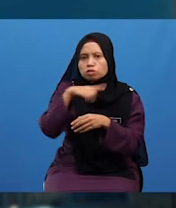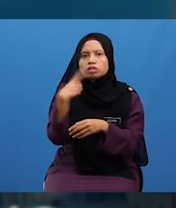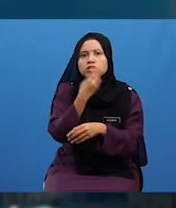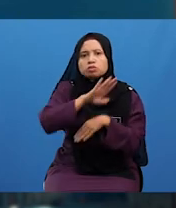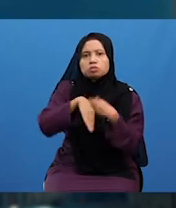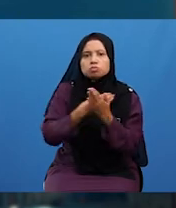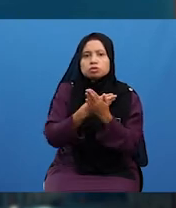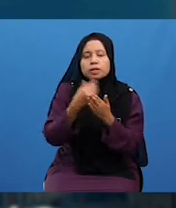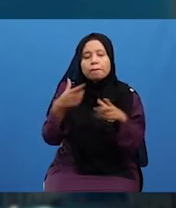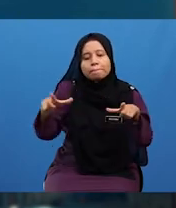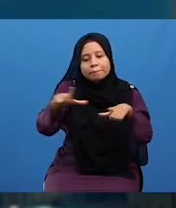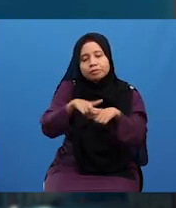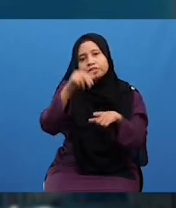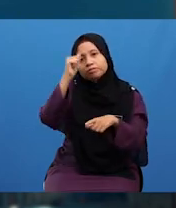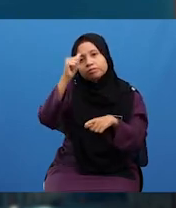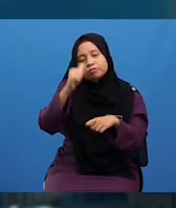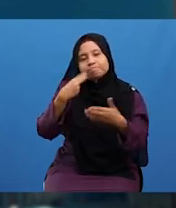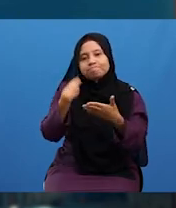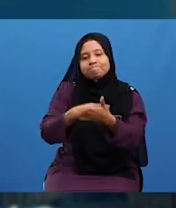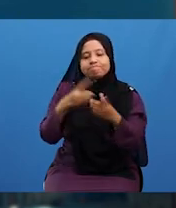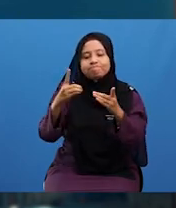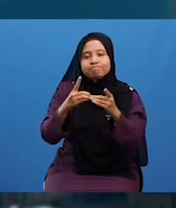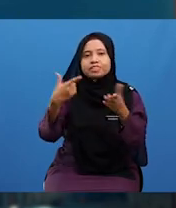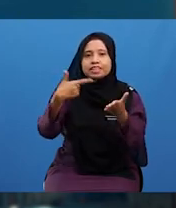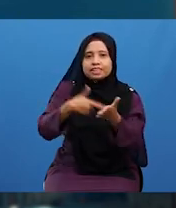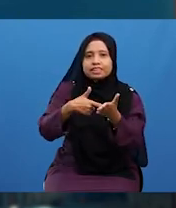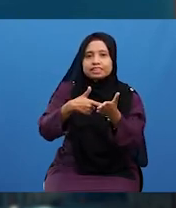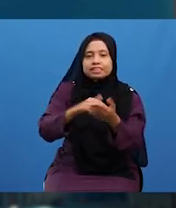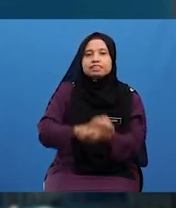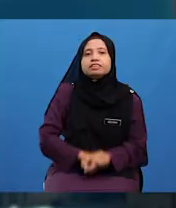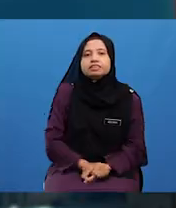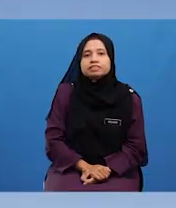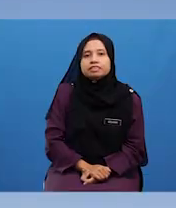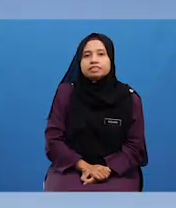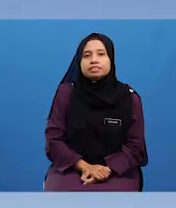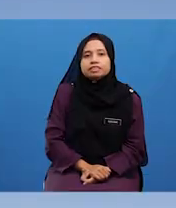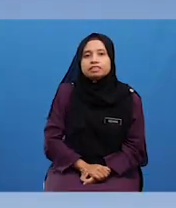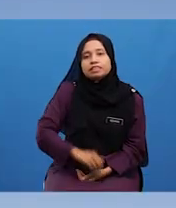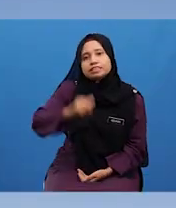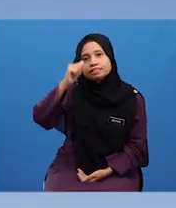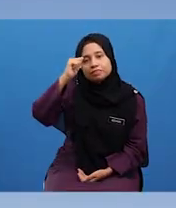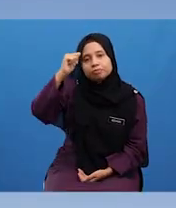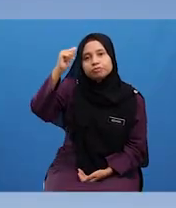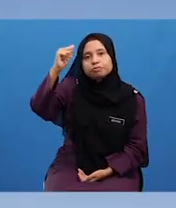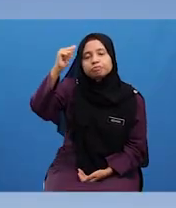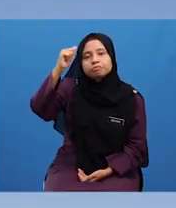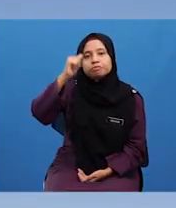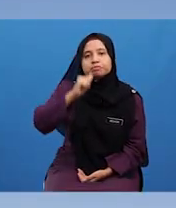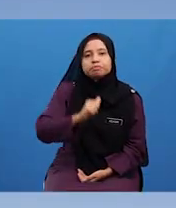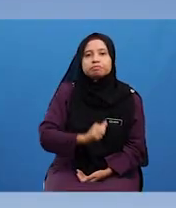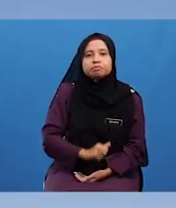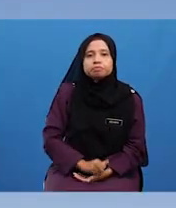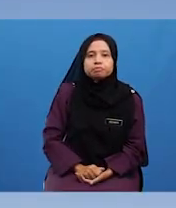dan rahmat Allah. Sehingga berjumpa lagi pada kelas yang akan datang. Wabillahi